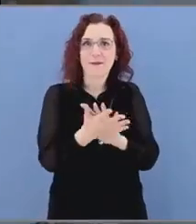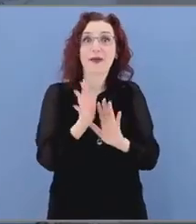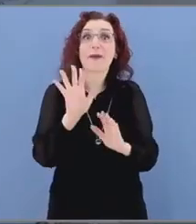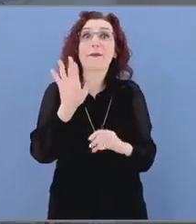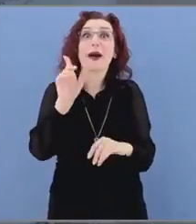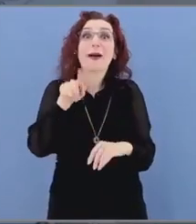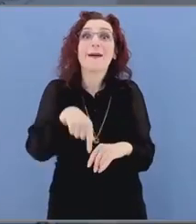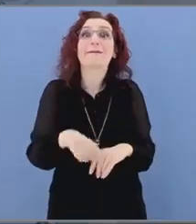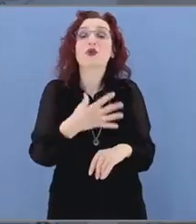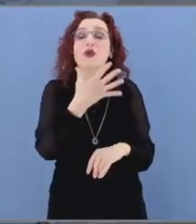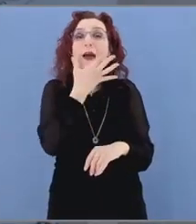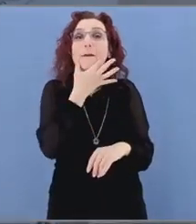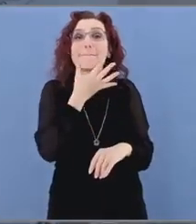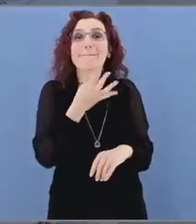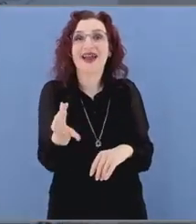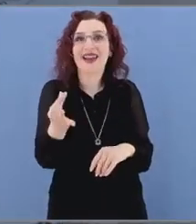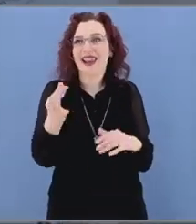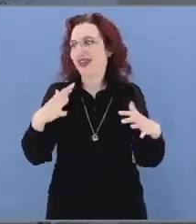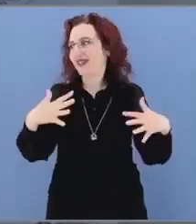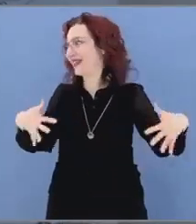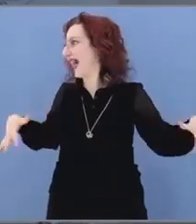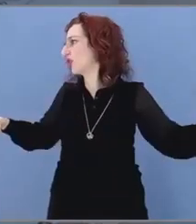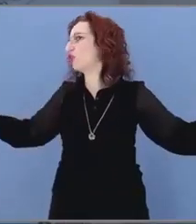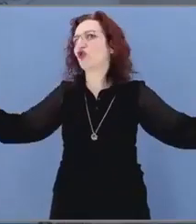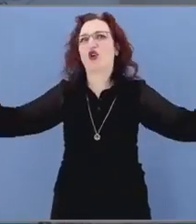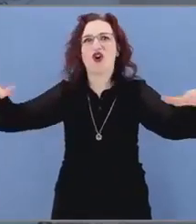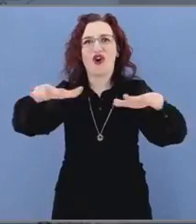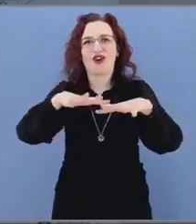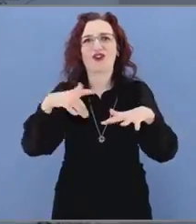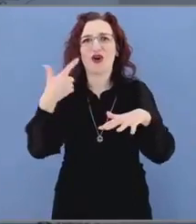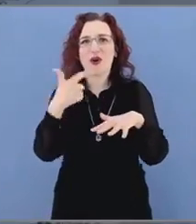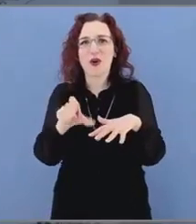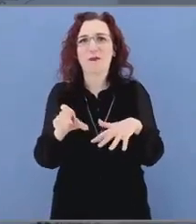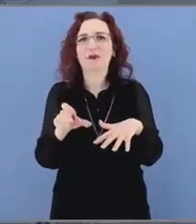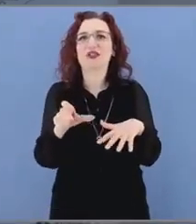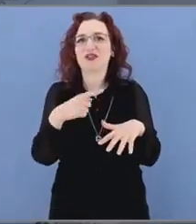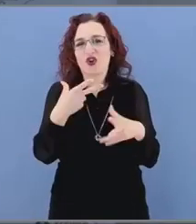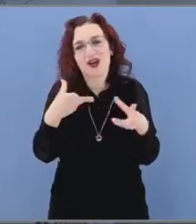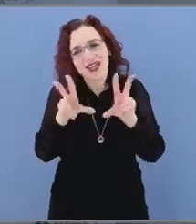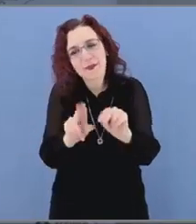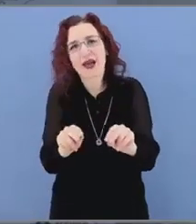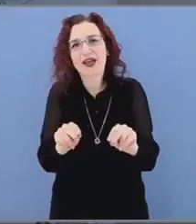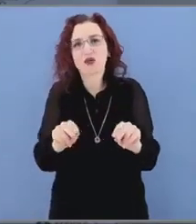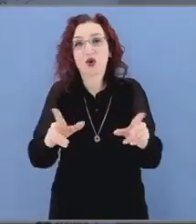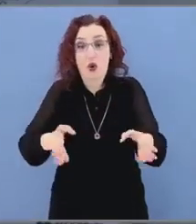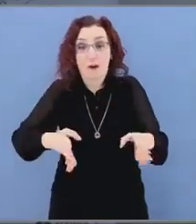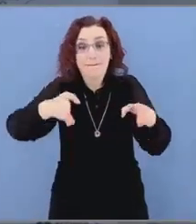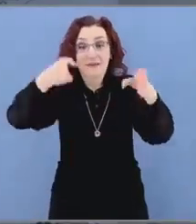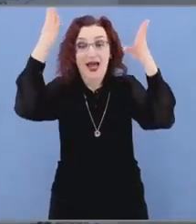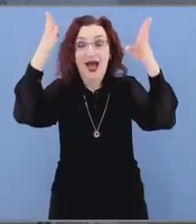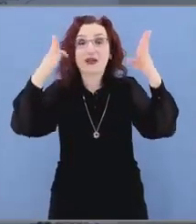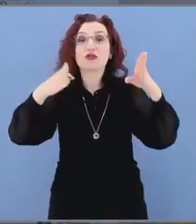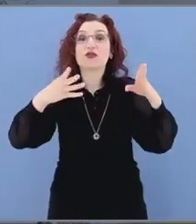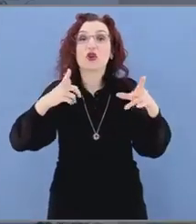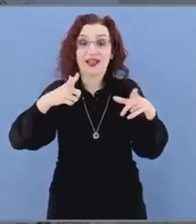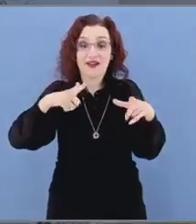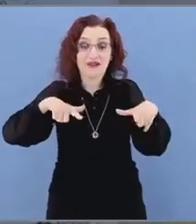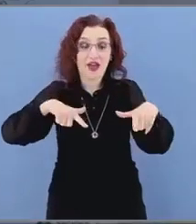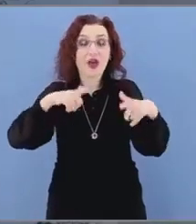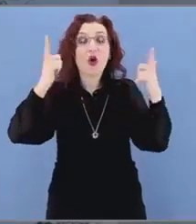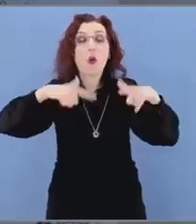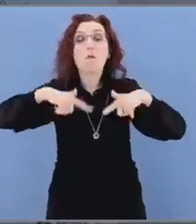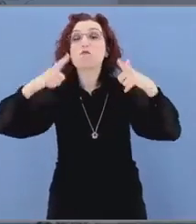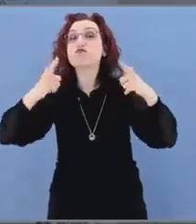bellezza dell'area intorno, perché, ripeto, sarà un palazzo circondato da un grande bosco urbano, che vuol dire anche